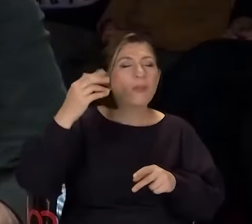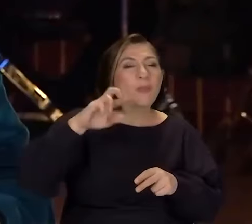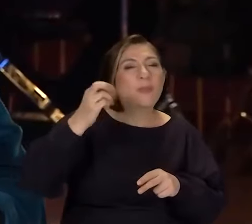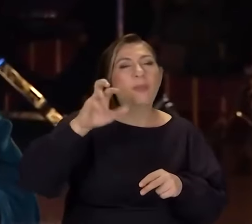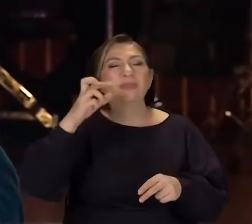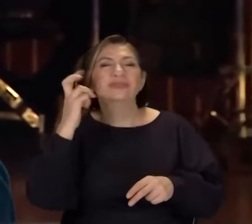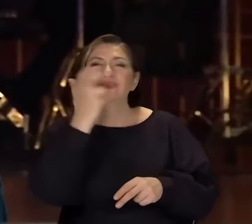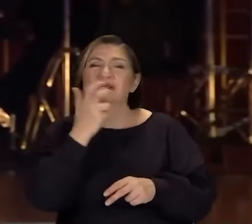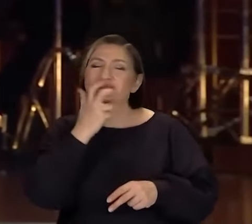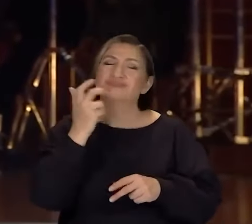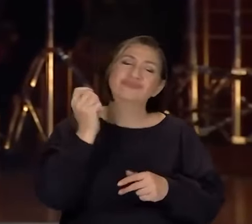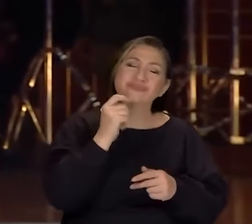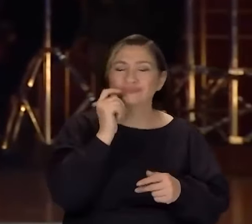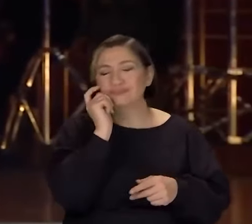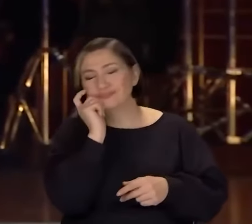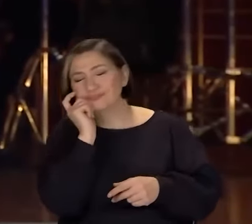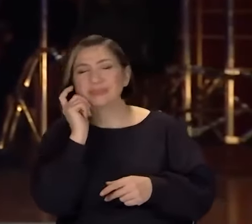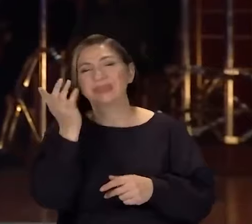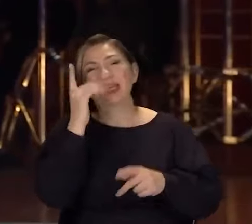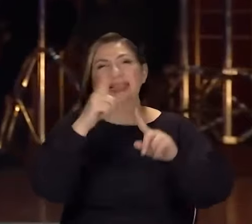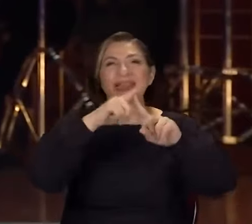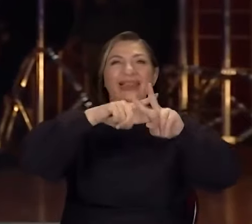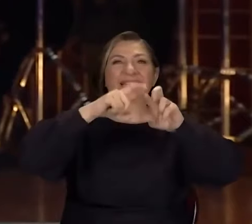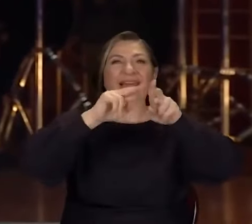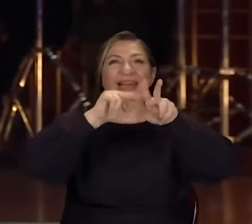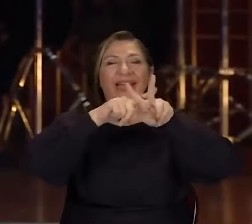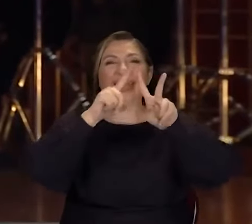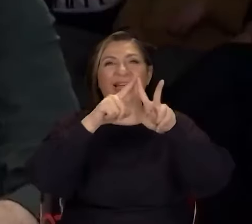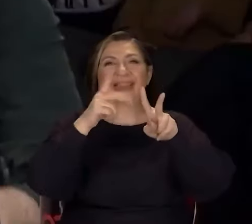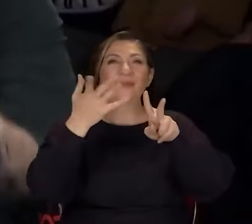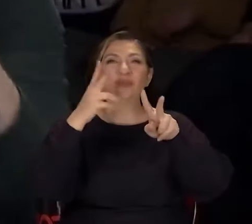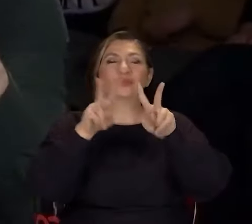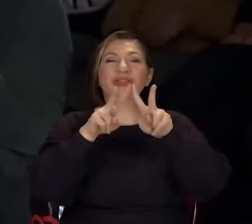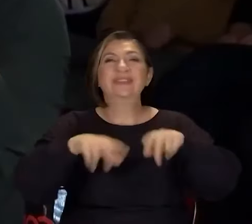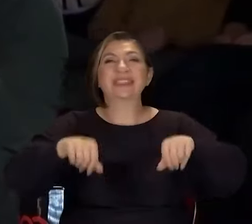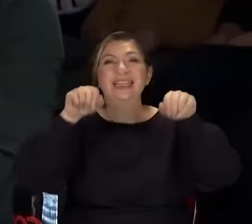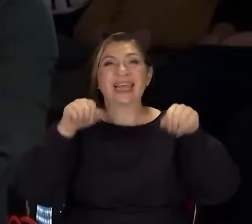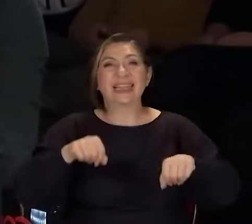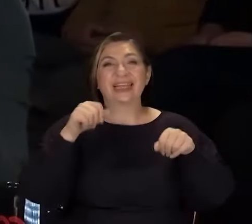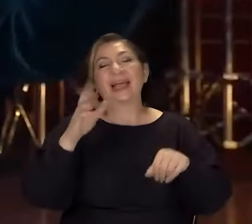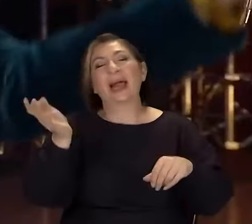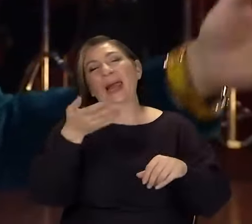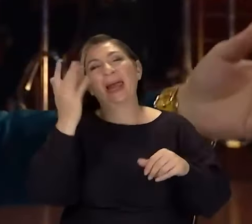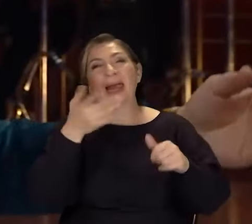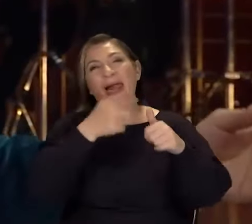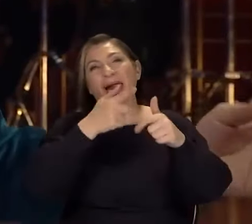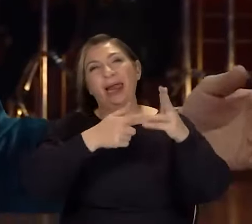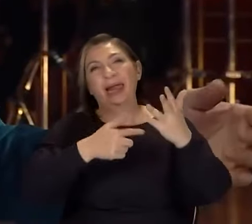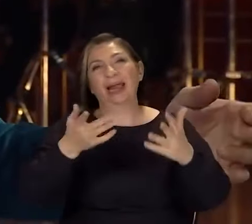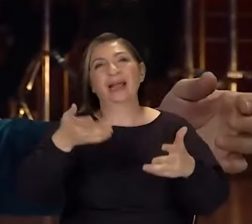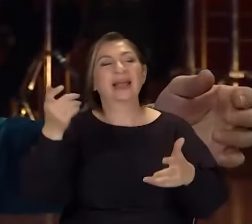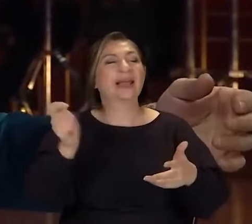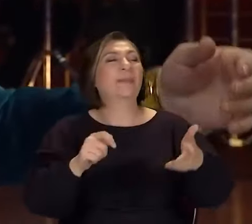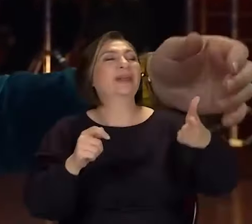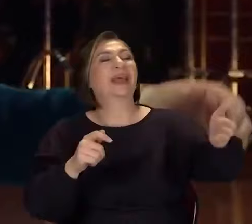şarkı çalsa mesela bizim Tarkan, Mustafa Sandal, übülük übülük übülük falan filan